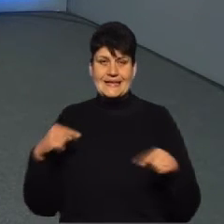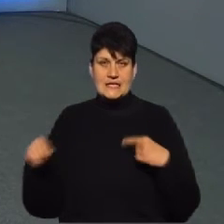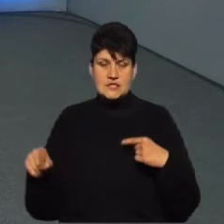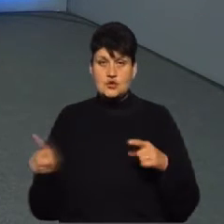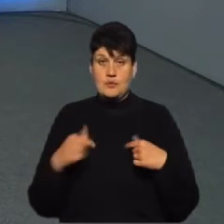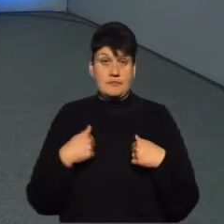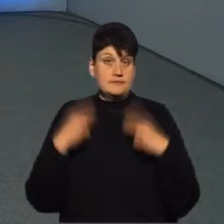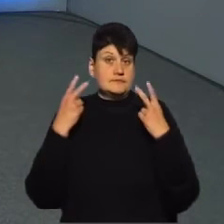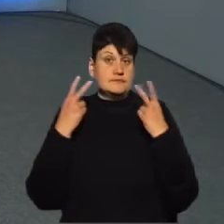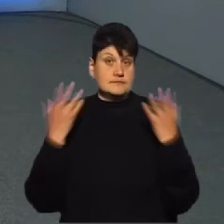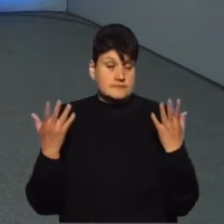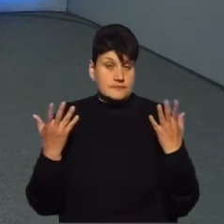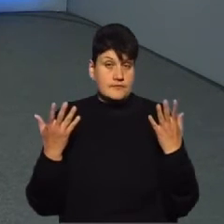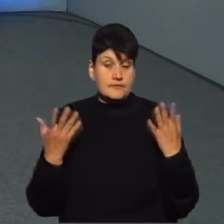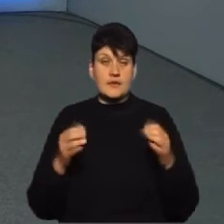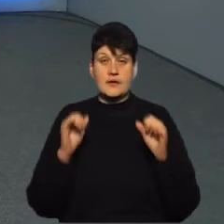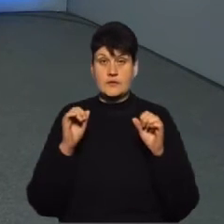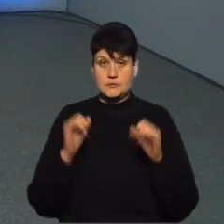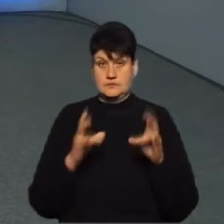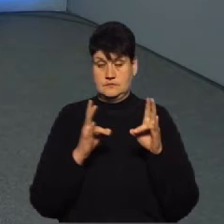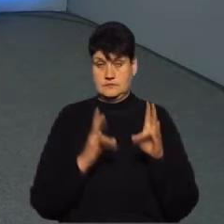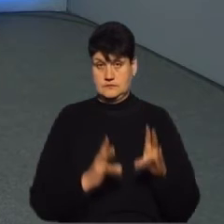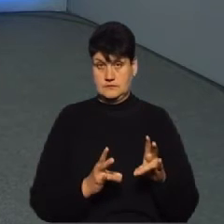потенційно небезпечне. Бо основний механізм